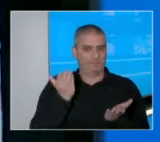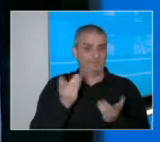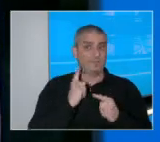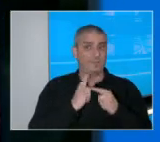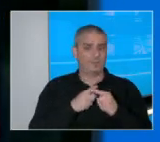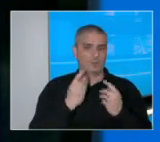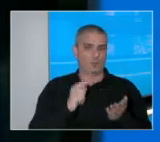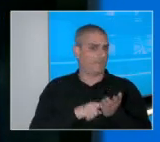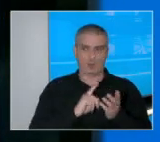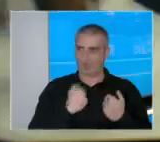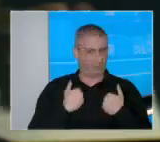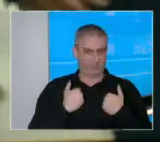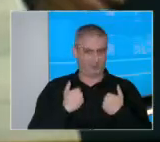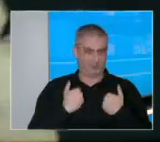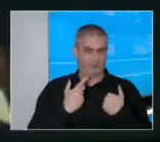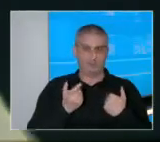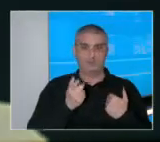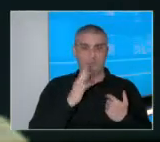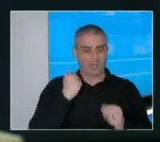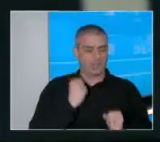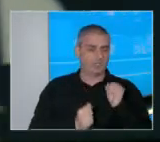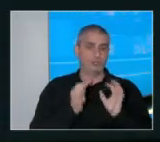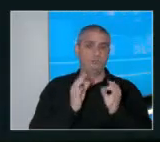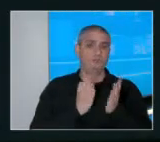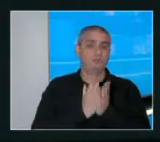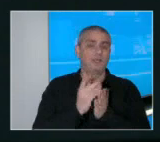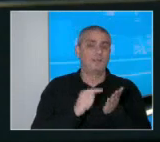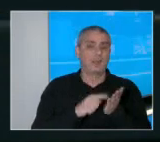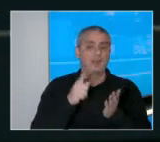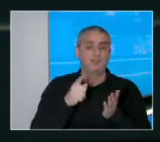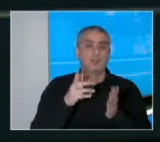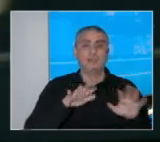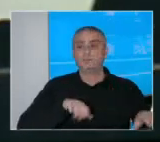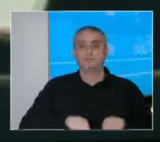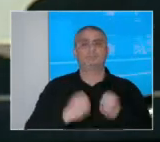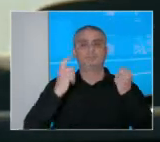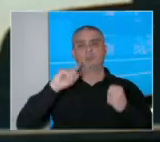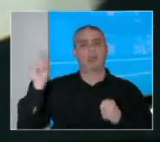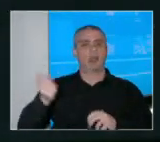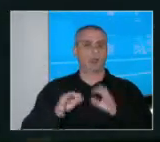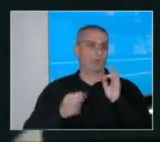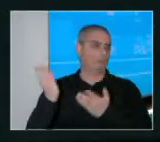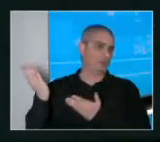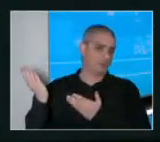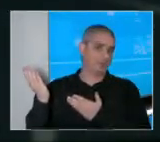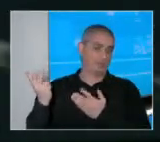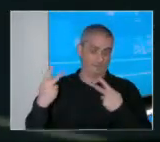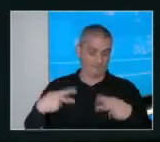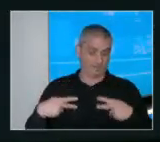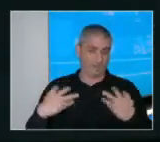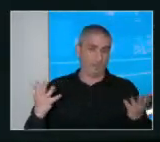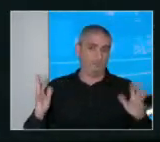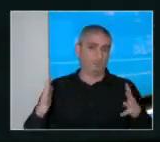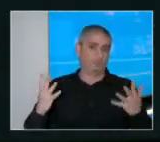בדיוק הדבר שבגללו, לא אני, קלט פרס ישראל אמרה, יהיה קשה פה משפט צדק, בגלל שזאת תהיה רעידת אדמה לכל מערכת המשפט. והפחד